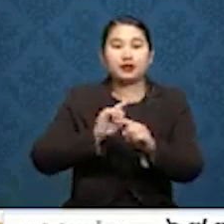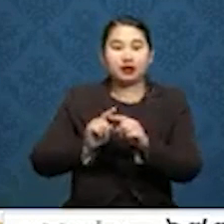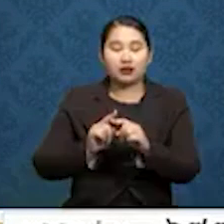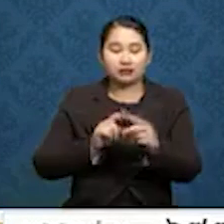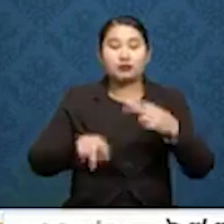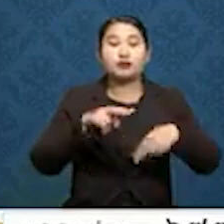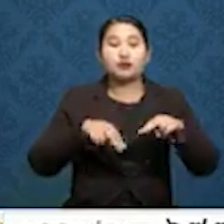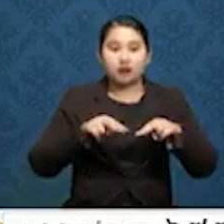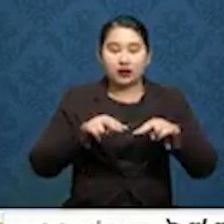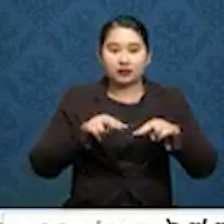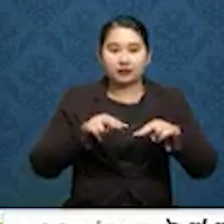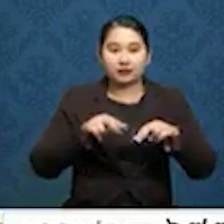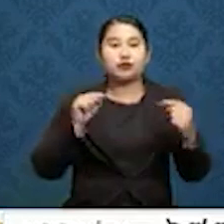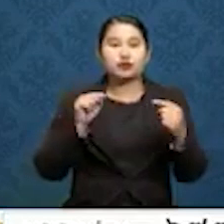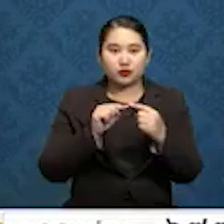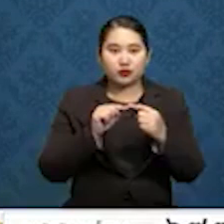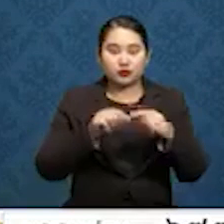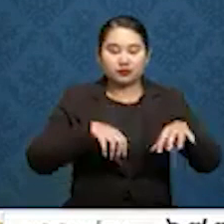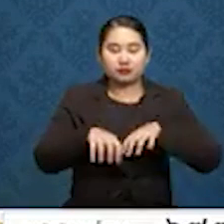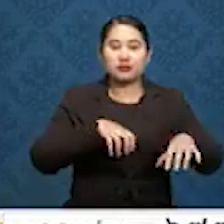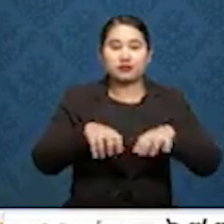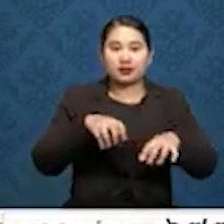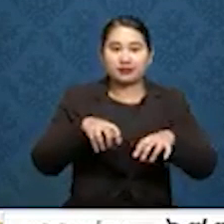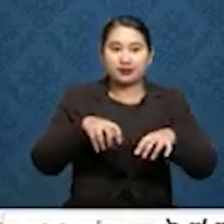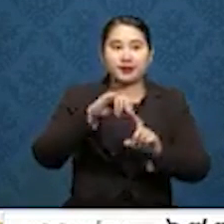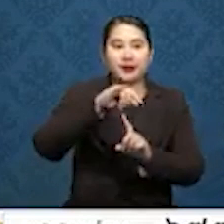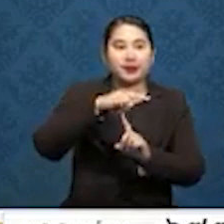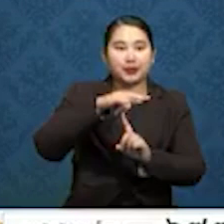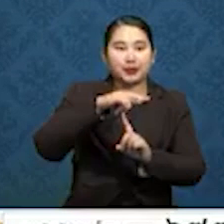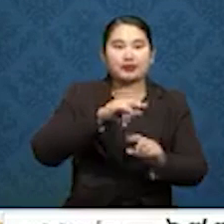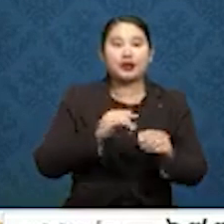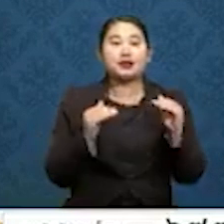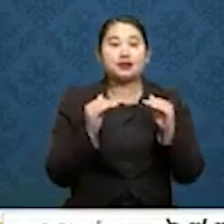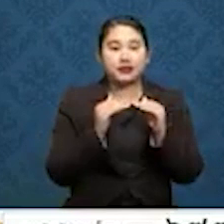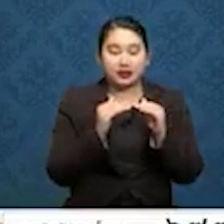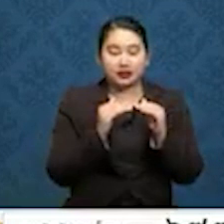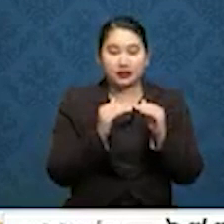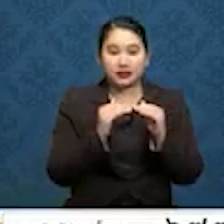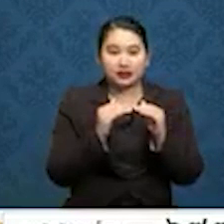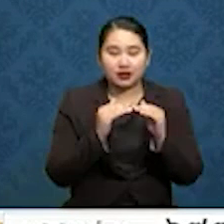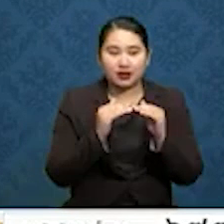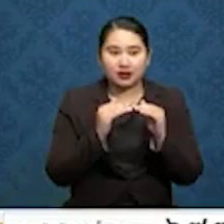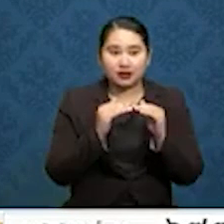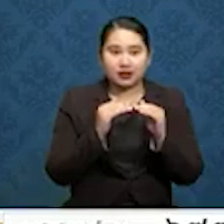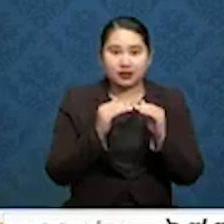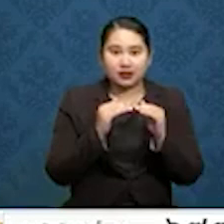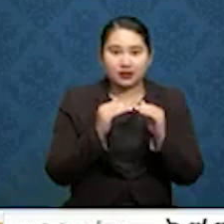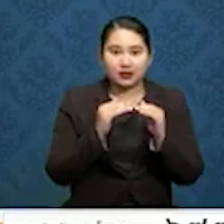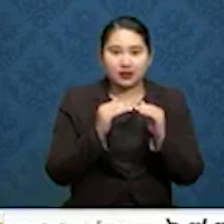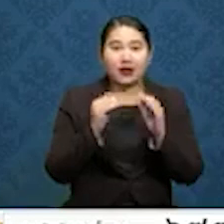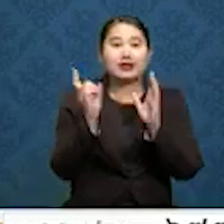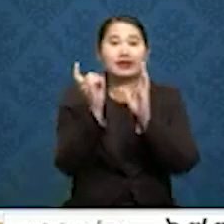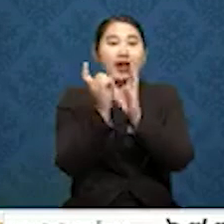กำกับดูแลให้เกิดการจัดสรรคลื่นความถี่และสิทธิในวงในวงโคจรดาว